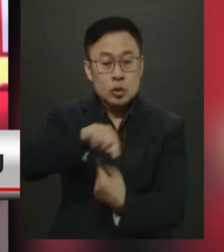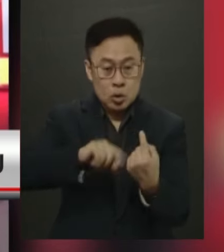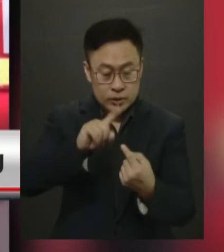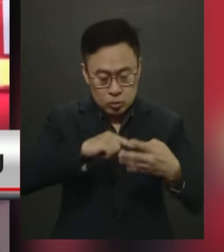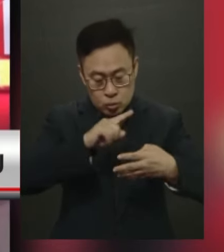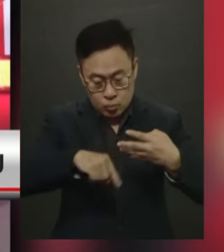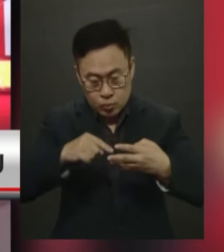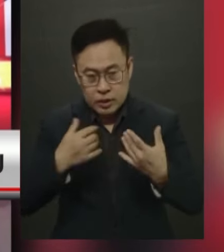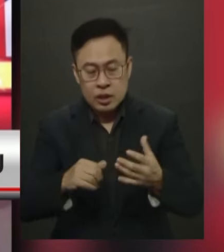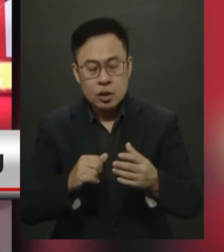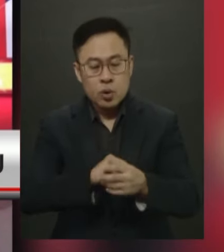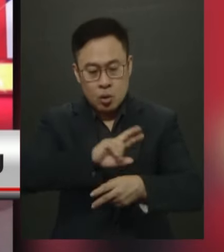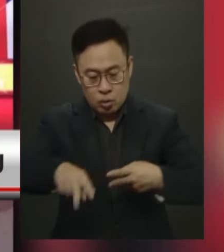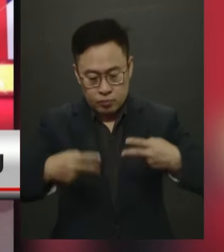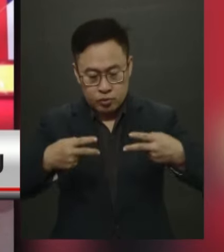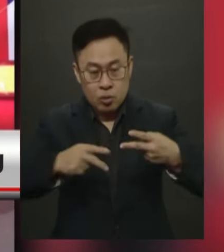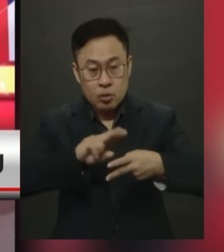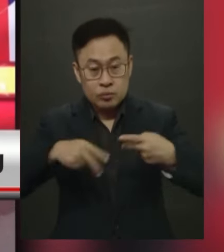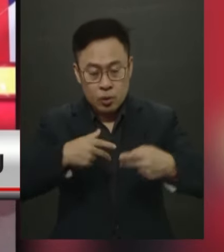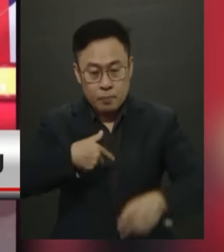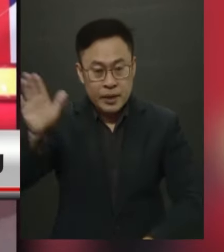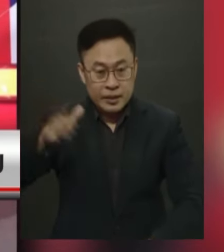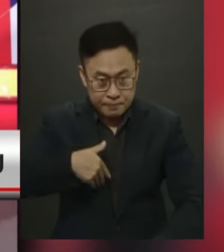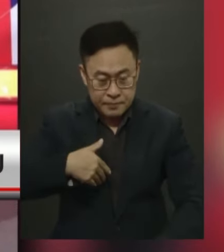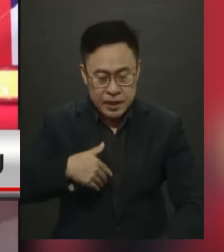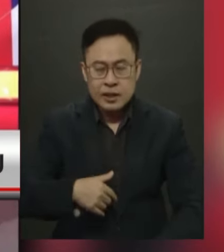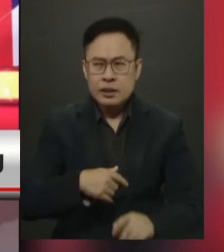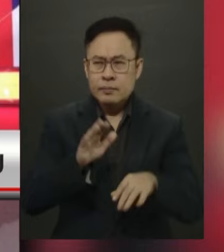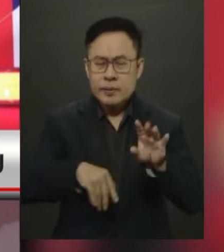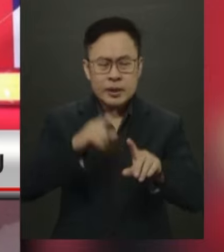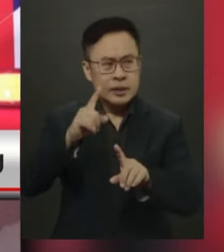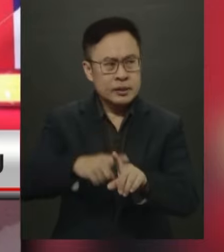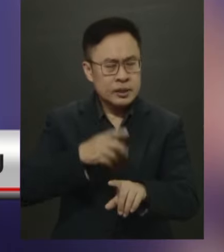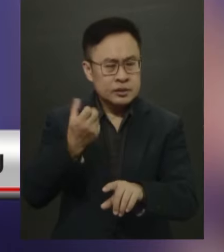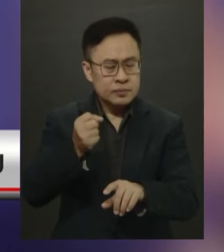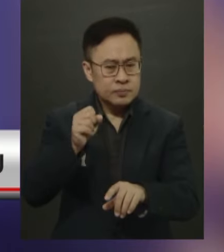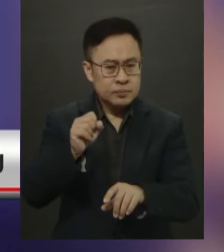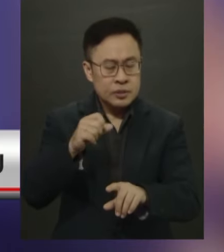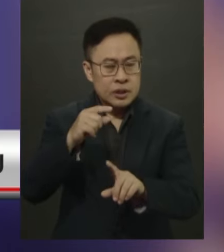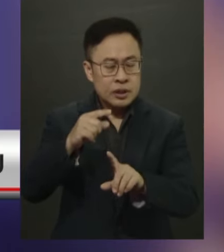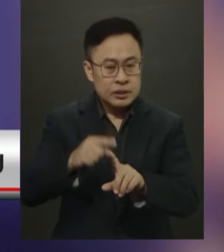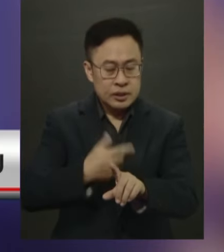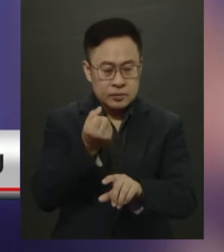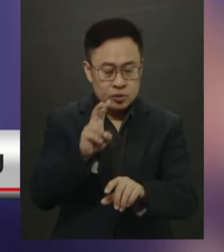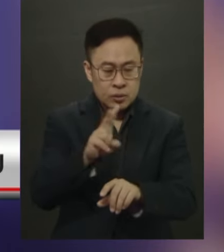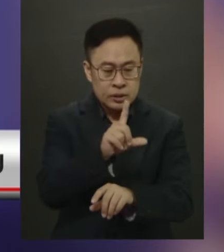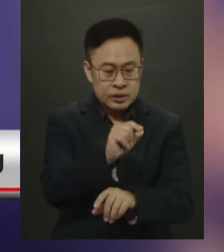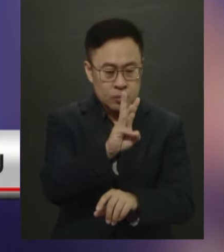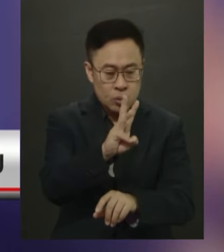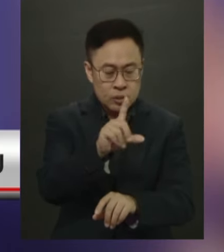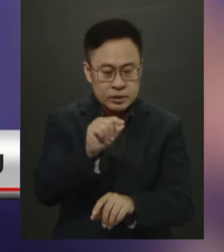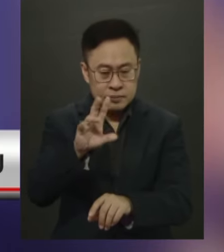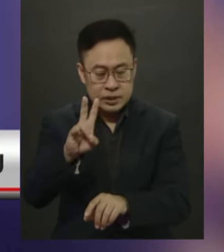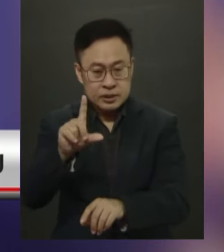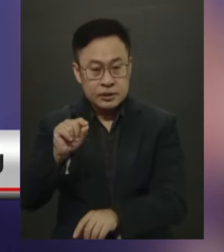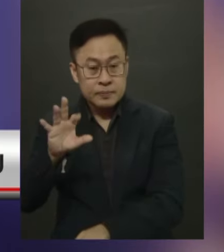นรอบรองเนี่ยนะครับก็จะแข่งขันแบบเย่าเยือนนะฮะวันที่26 27 29 30ธันวาคมนะครับก่อนที่ร